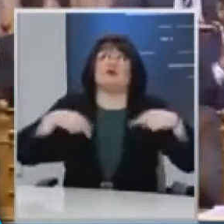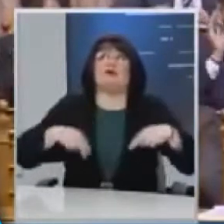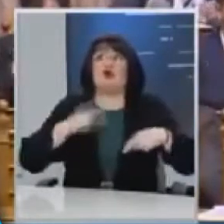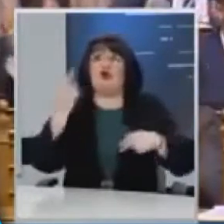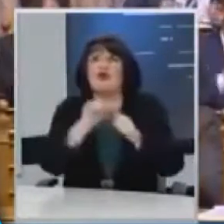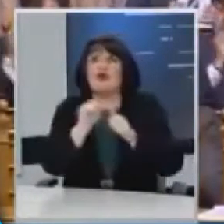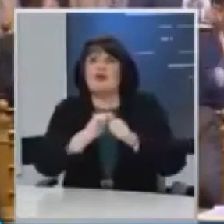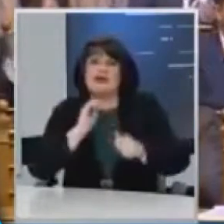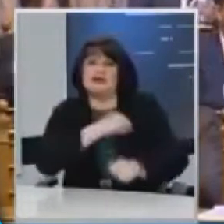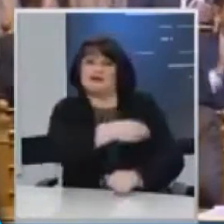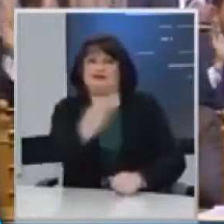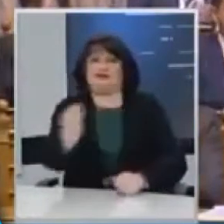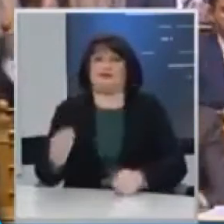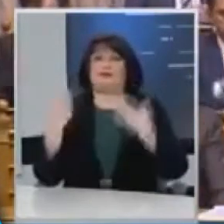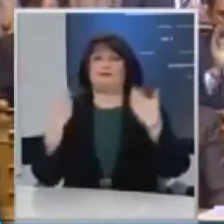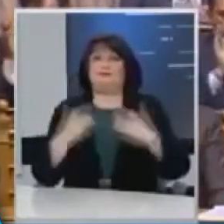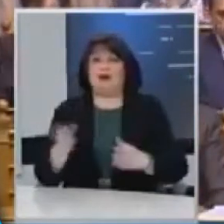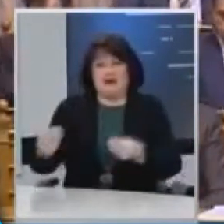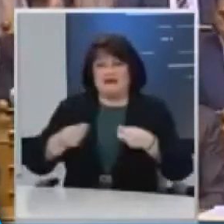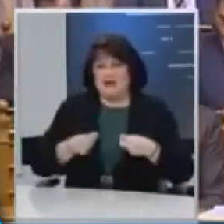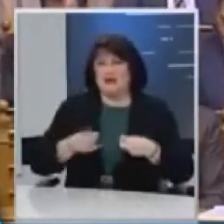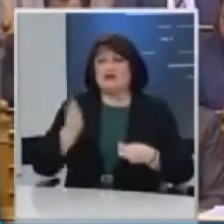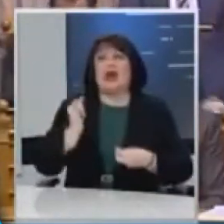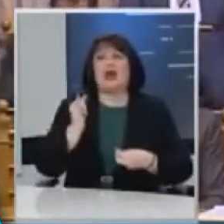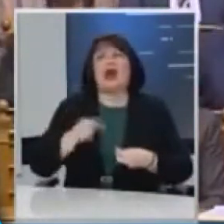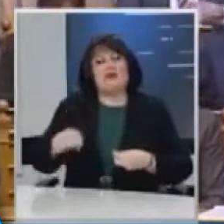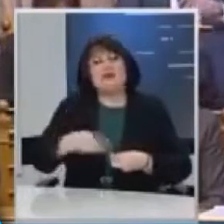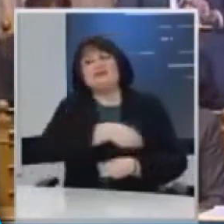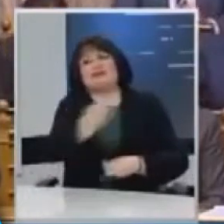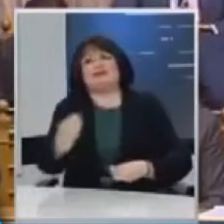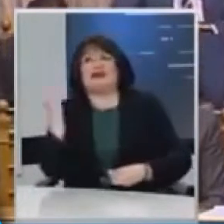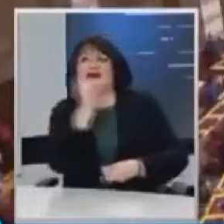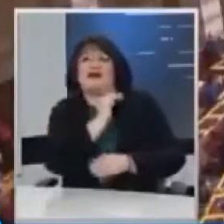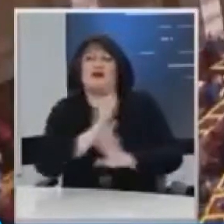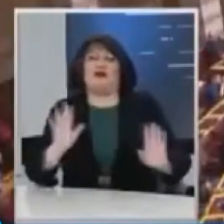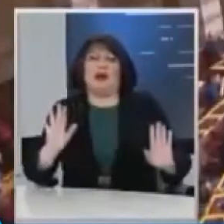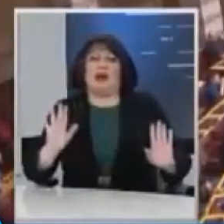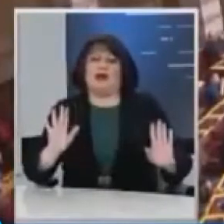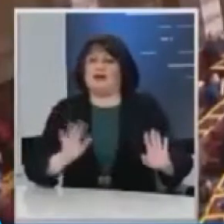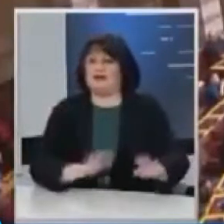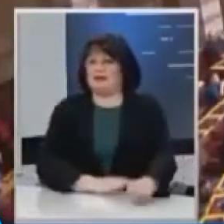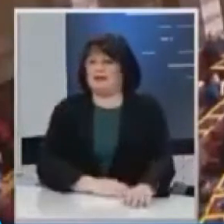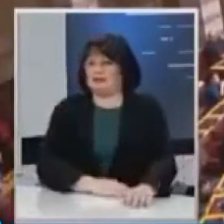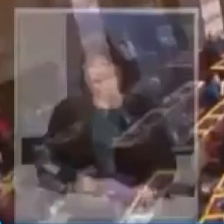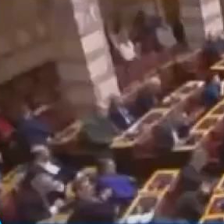στις τρεις κεντρικές προτεραιότητες για τις οποίες είχε δεσμευτεί απέναντι στους πολίτες και αφορούν σε